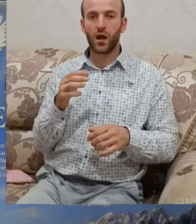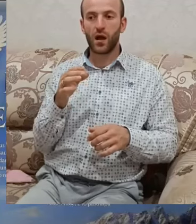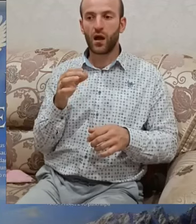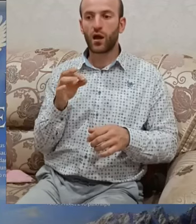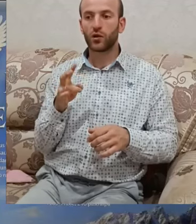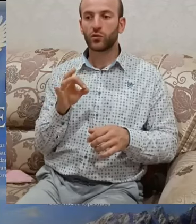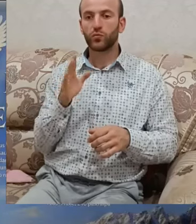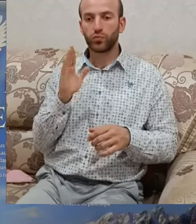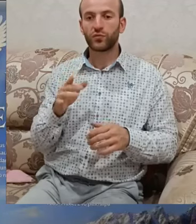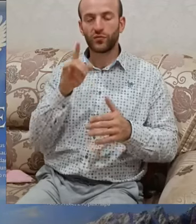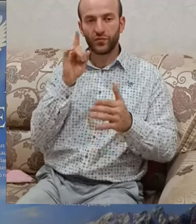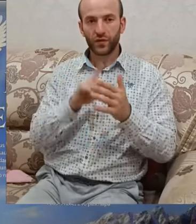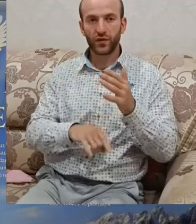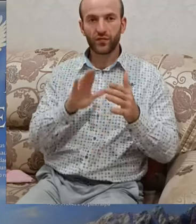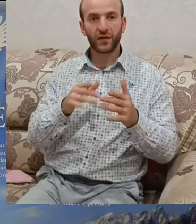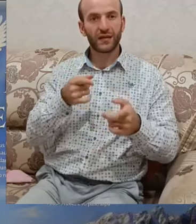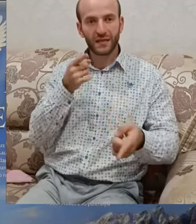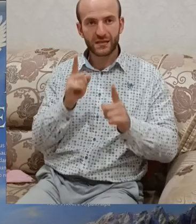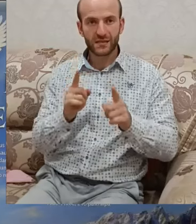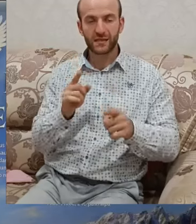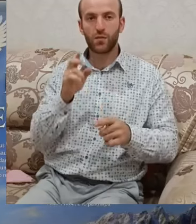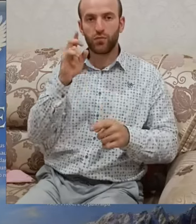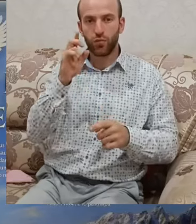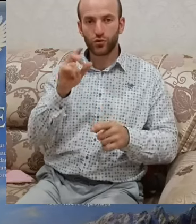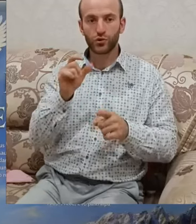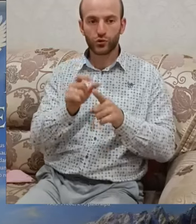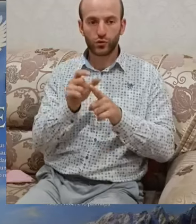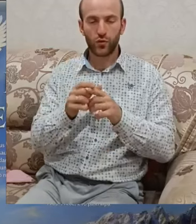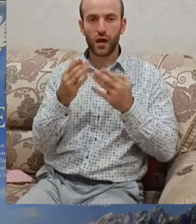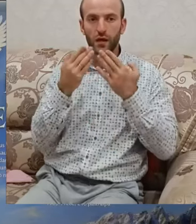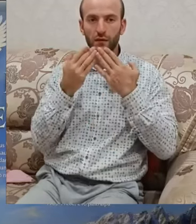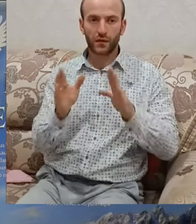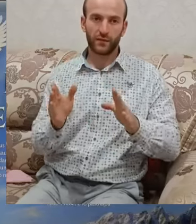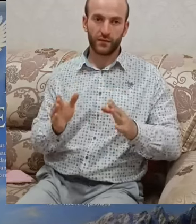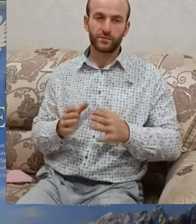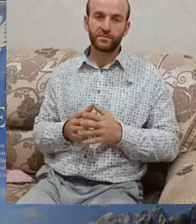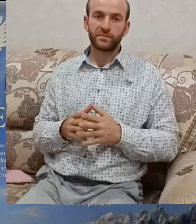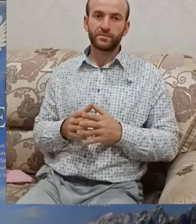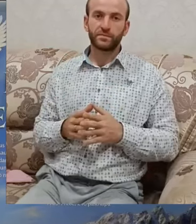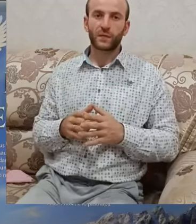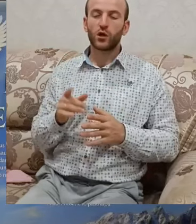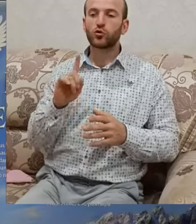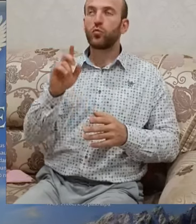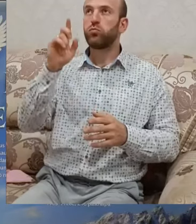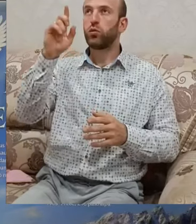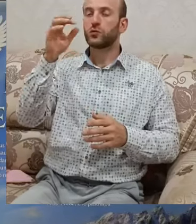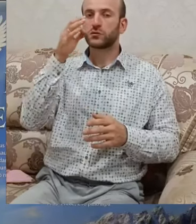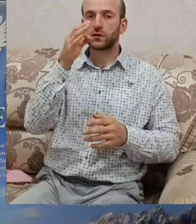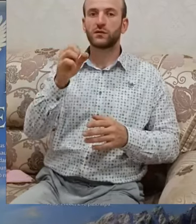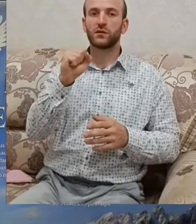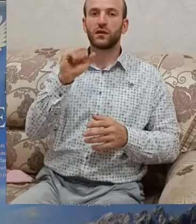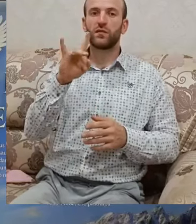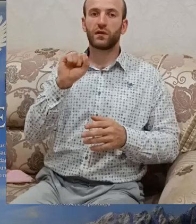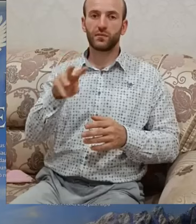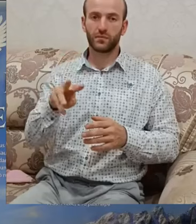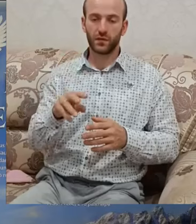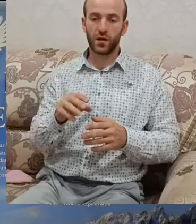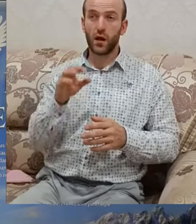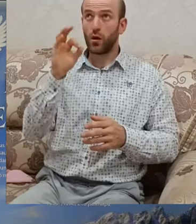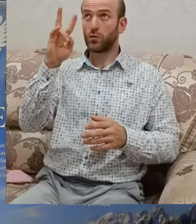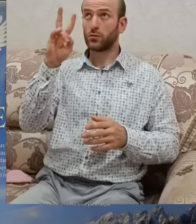įstinoje Božie slovo, atkravenė. Ką pasakė Dievas Abraomui? Što skazal Bog Abraomu? Jis davė jam pažadą. On imu